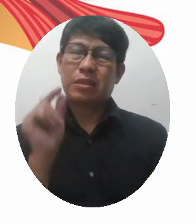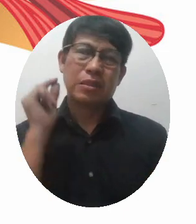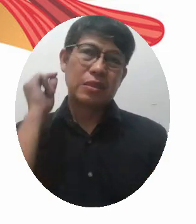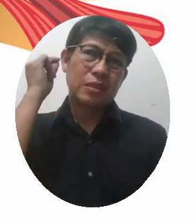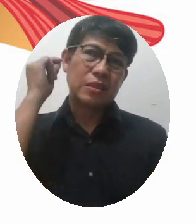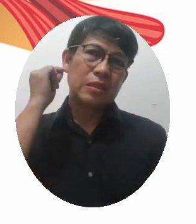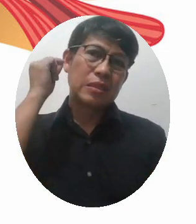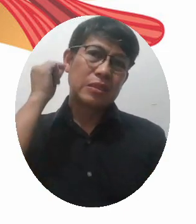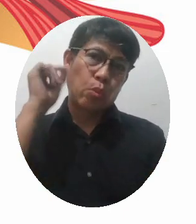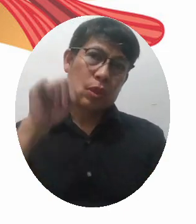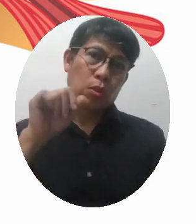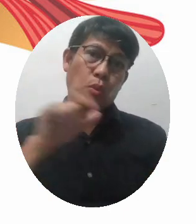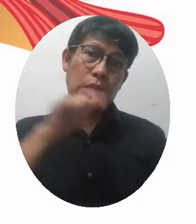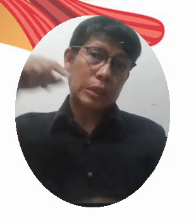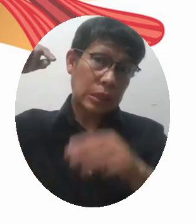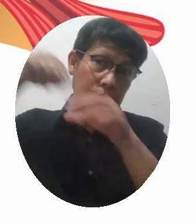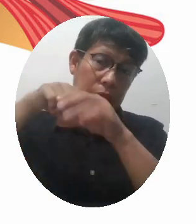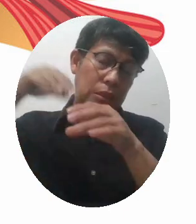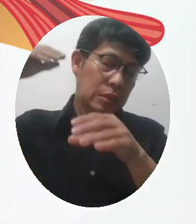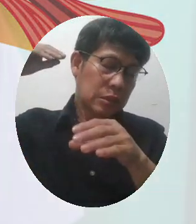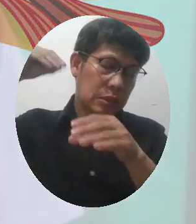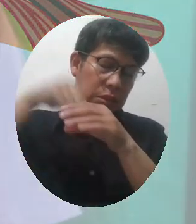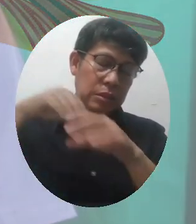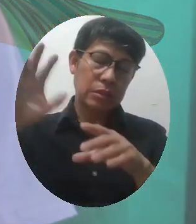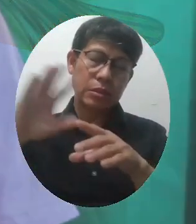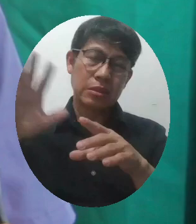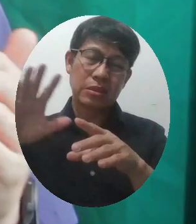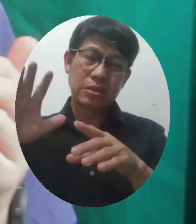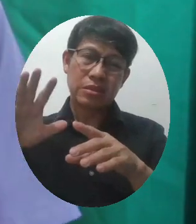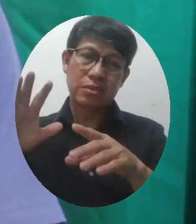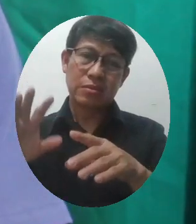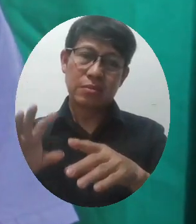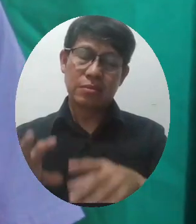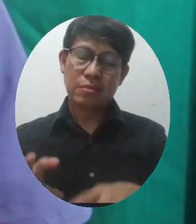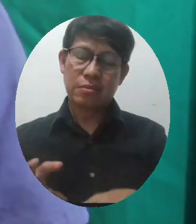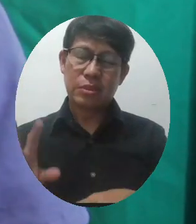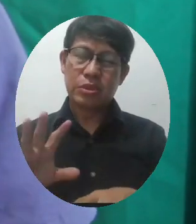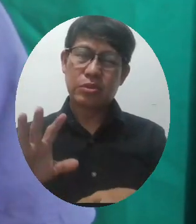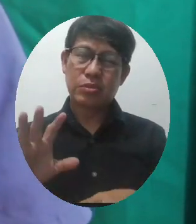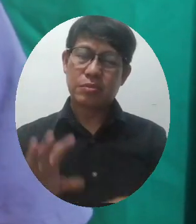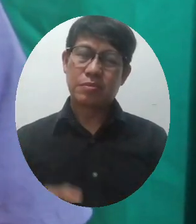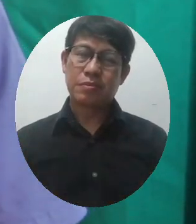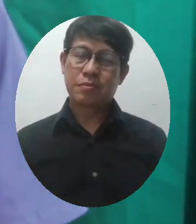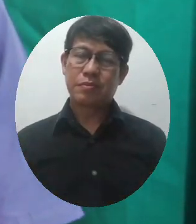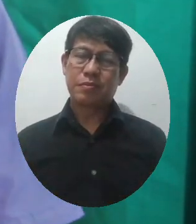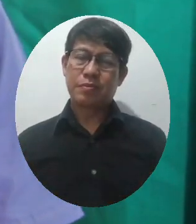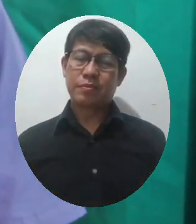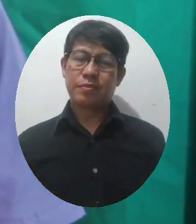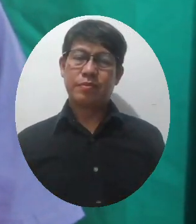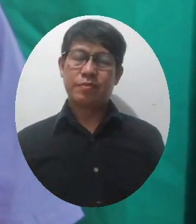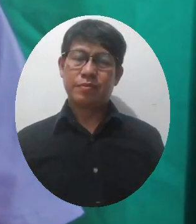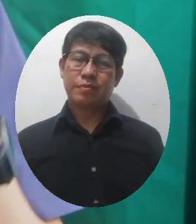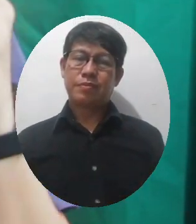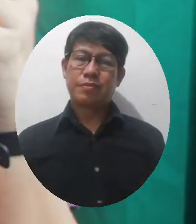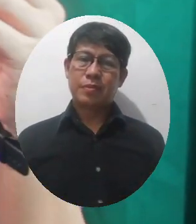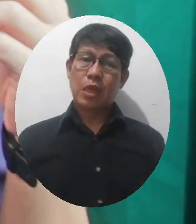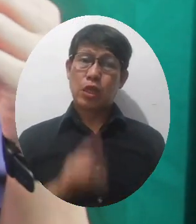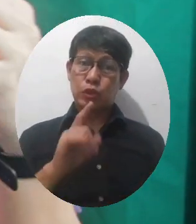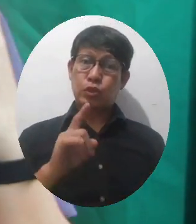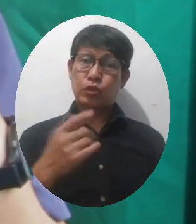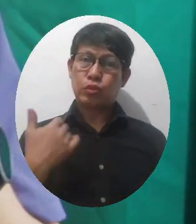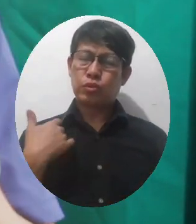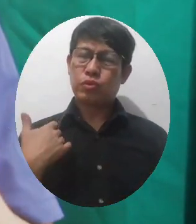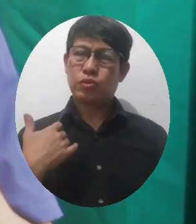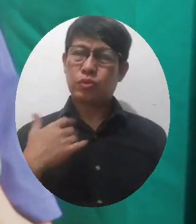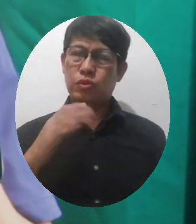cm. Sa bungad po, pwede po tayong maglinis dyan, no? Kasi ang tenga natin, self-cleaning naman po siya, no? So, pag sinabi natin self-cleaning,